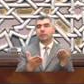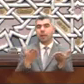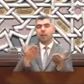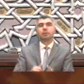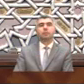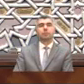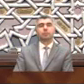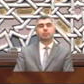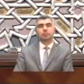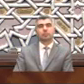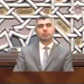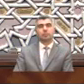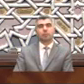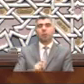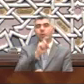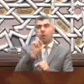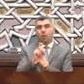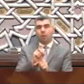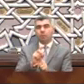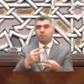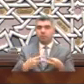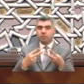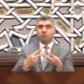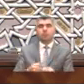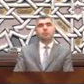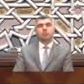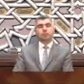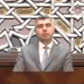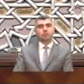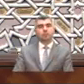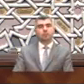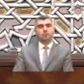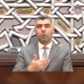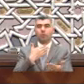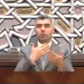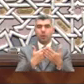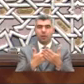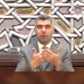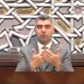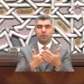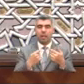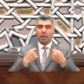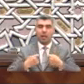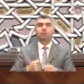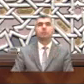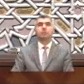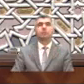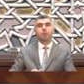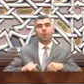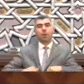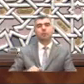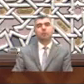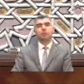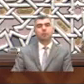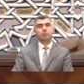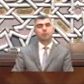والتعادلية، فليتفضل أحد السادة النواب. تفضل سيد النائب المحترم. شكرا سيد الرئيس. سيد الوزير، في إطار